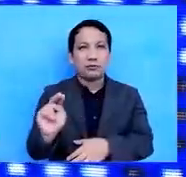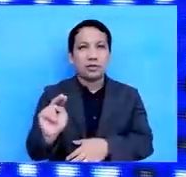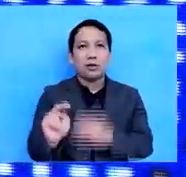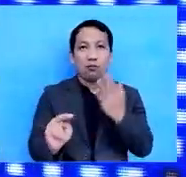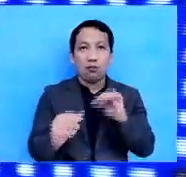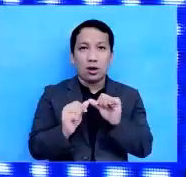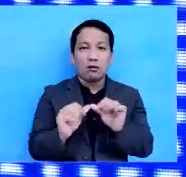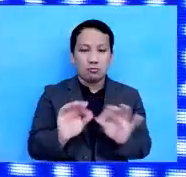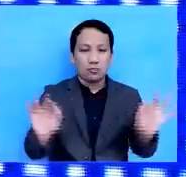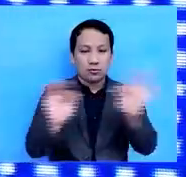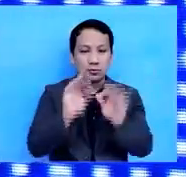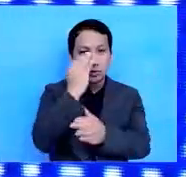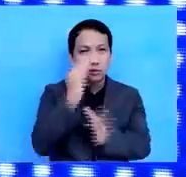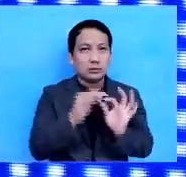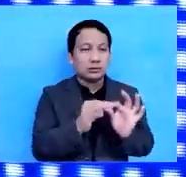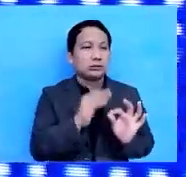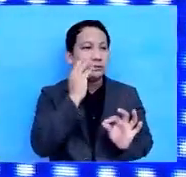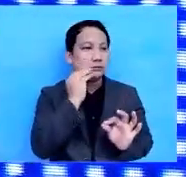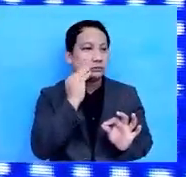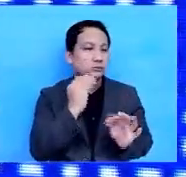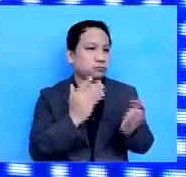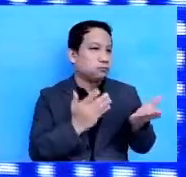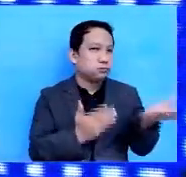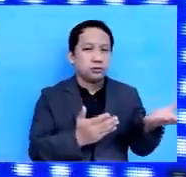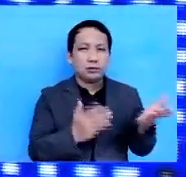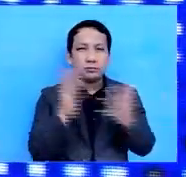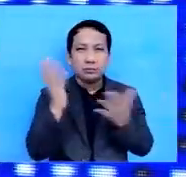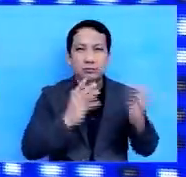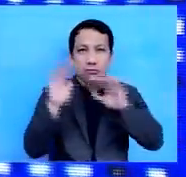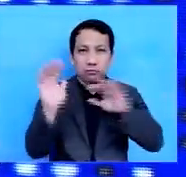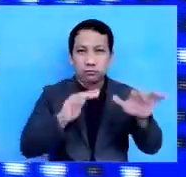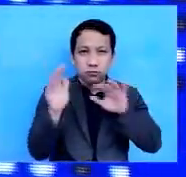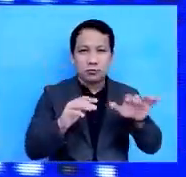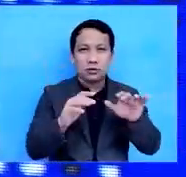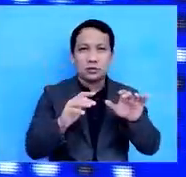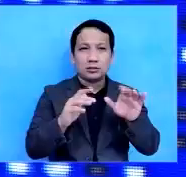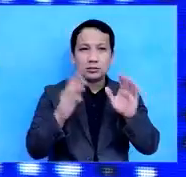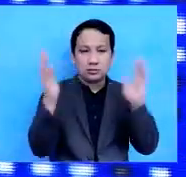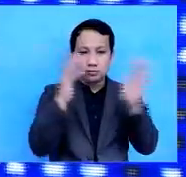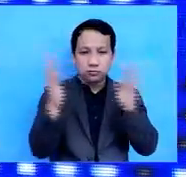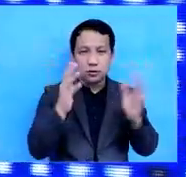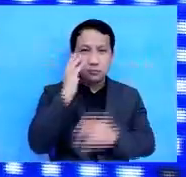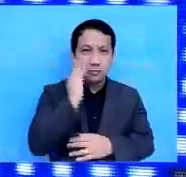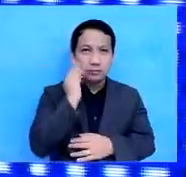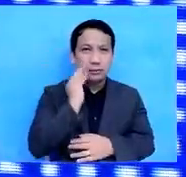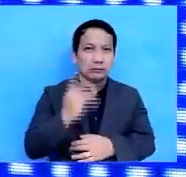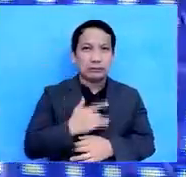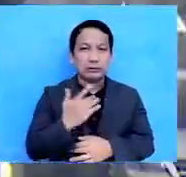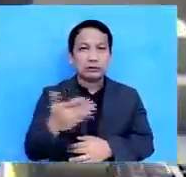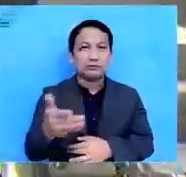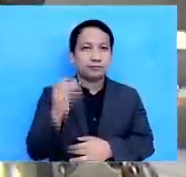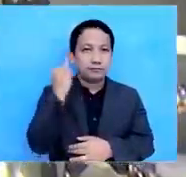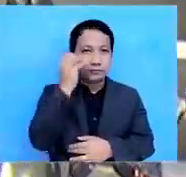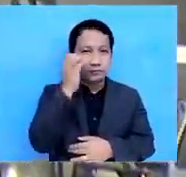yan, posible ring dumalas ang pananalasa ng mga malalakas na bagyo. Nasa frontline ng balitang yan si JC Cosico.